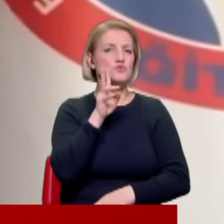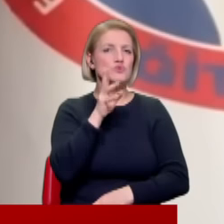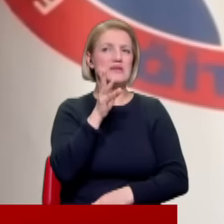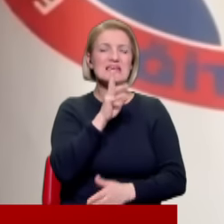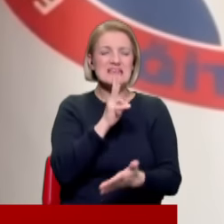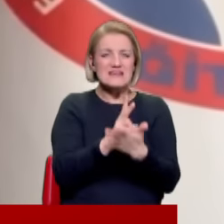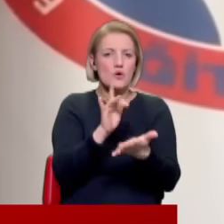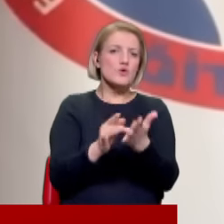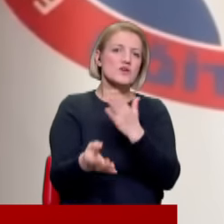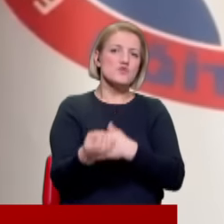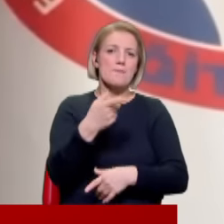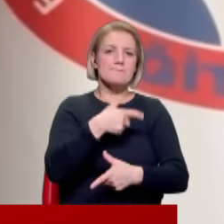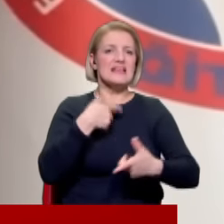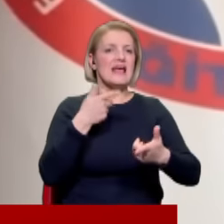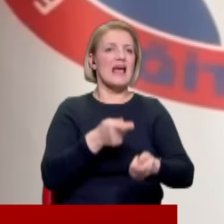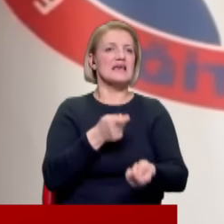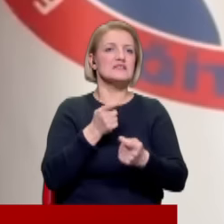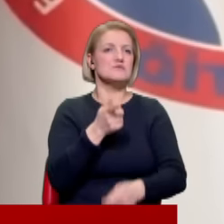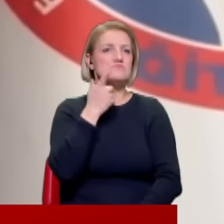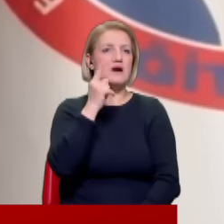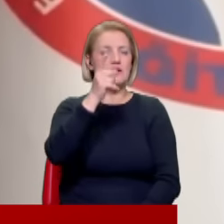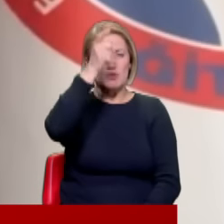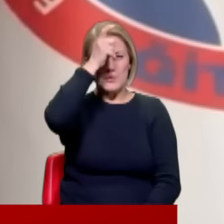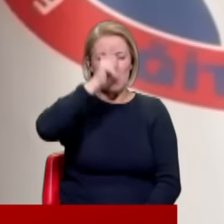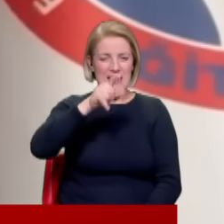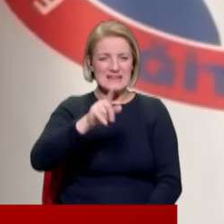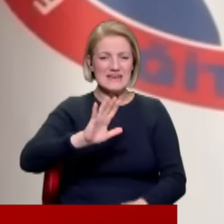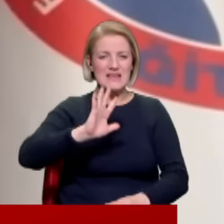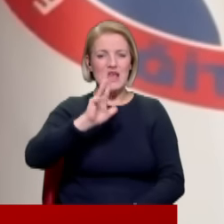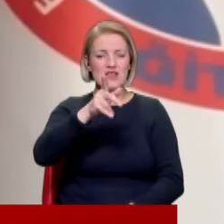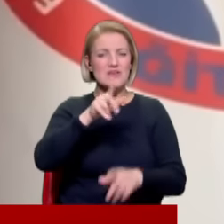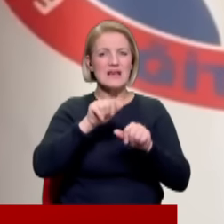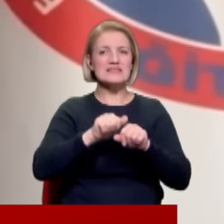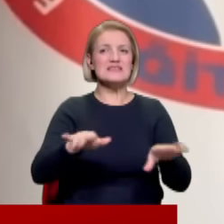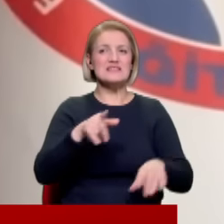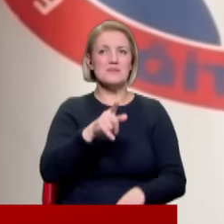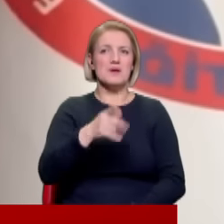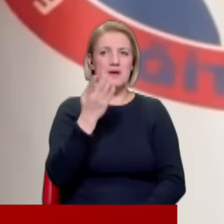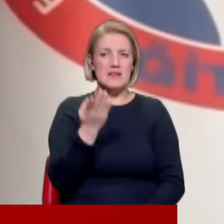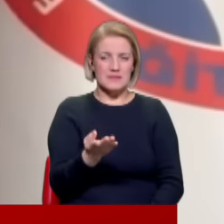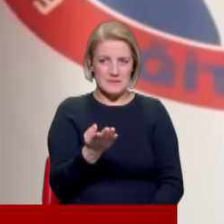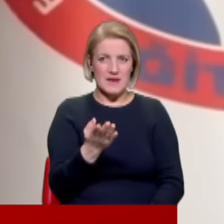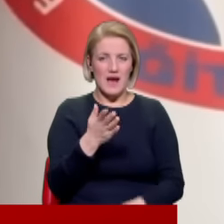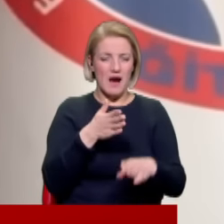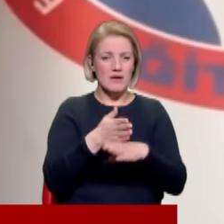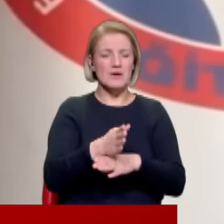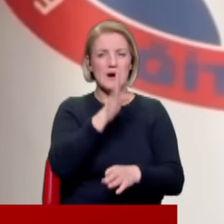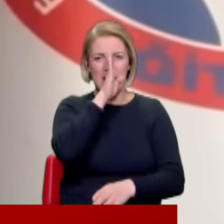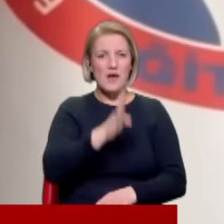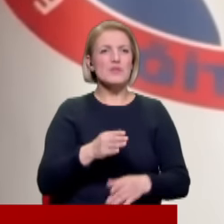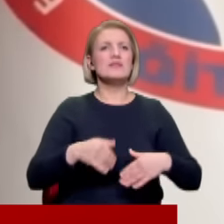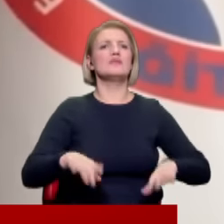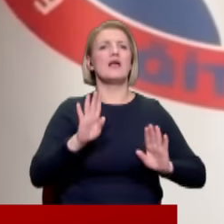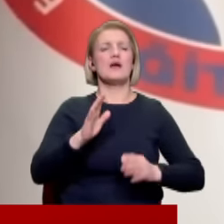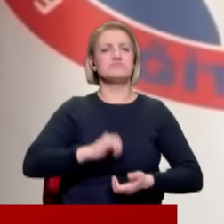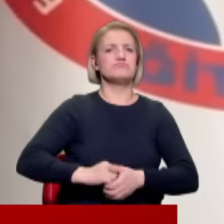ortaya koymaktadır. Milli Eğitim Bakanlığı bir ülkenin geleceğini şekillendiren eğitim sistemini liyakatle değil, siyasi sadakatle